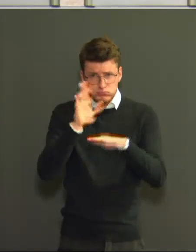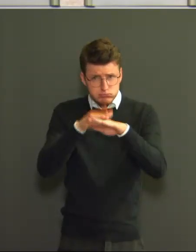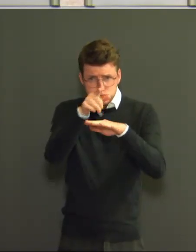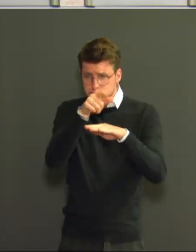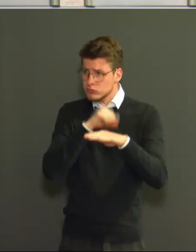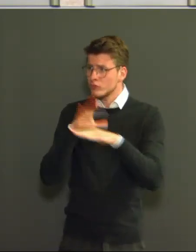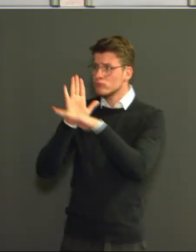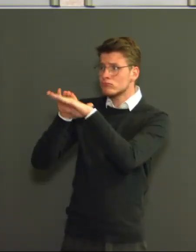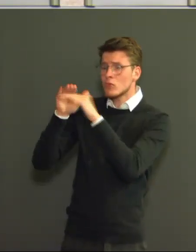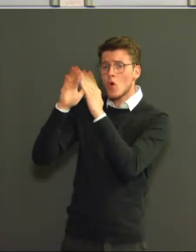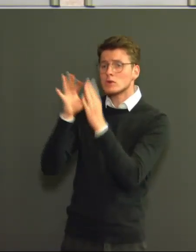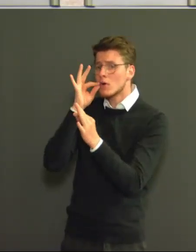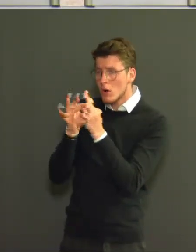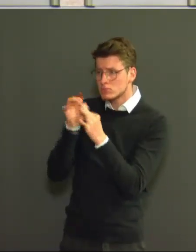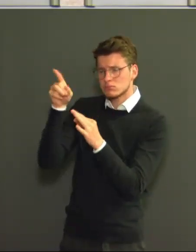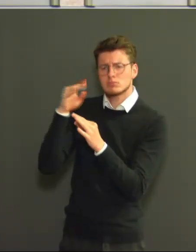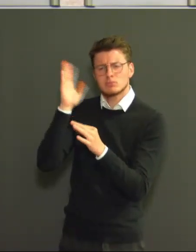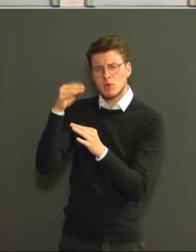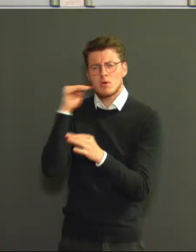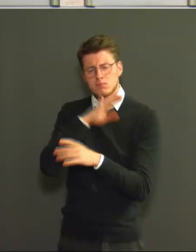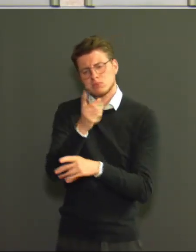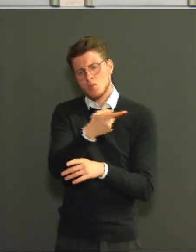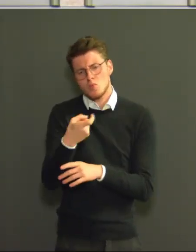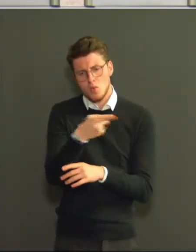ze worden dan heel snel uitgenodigd.